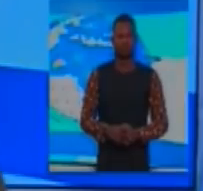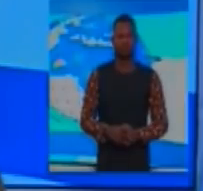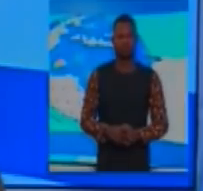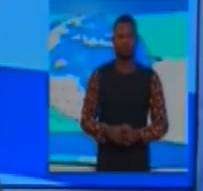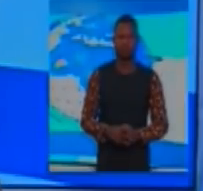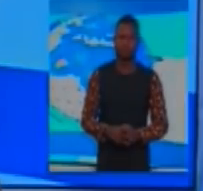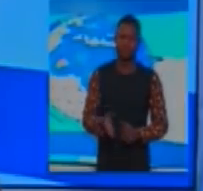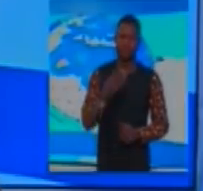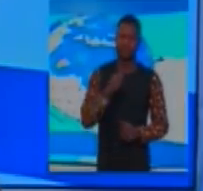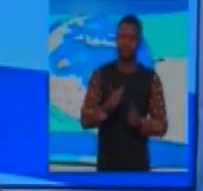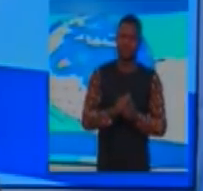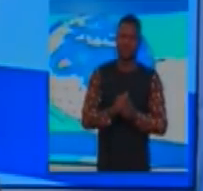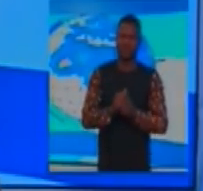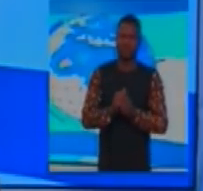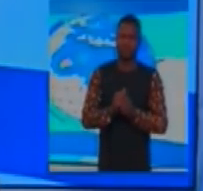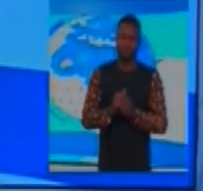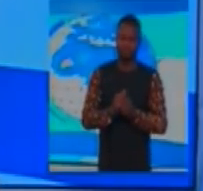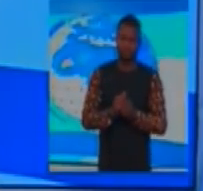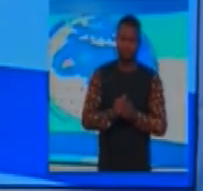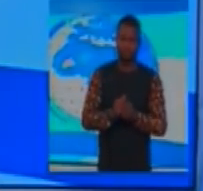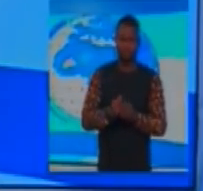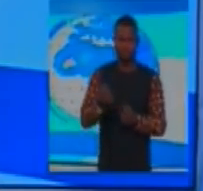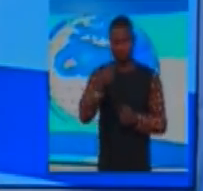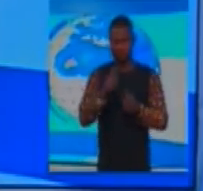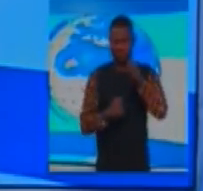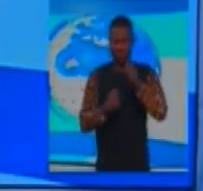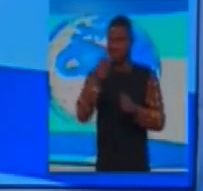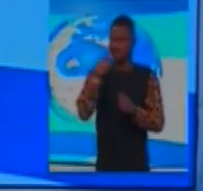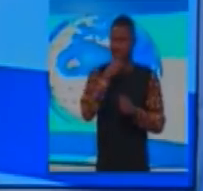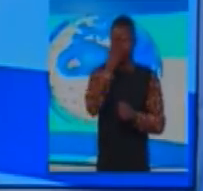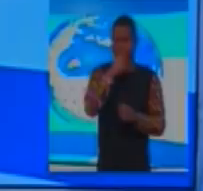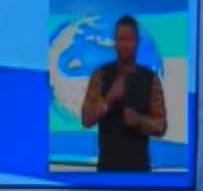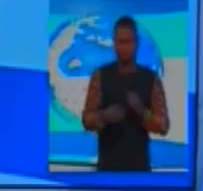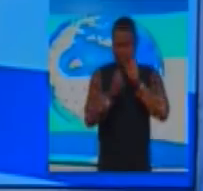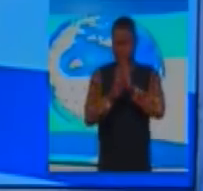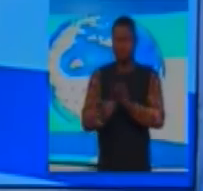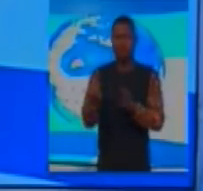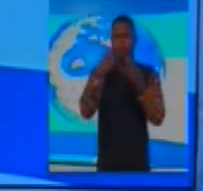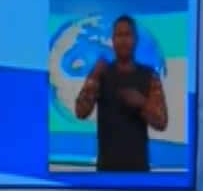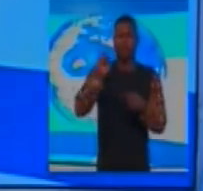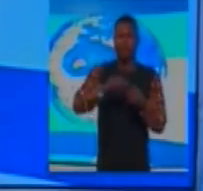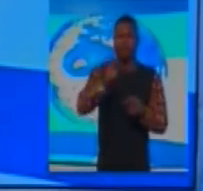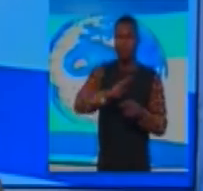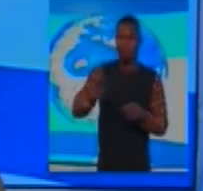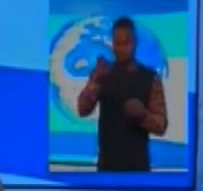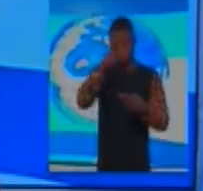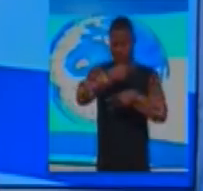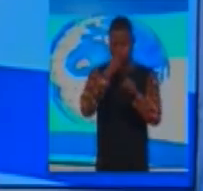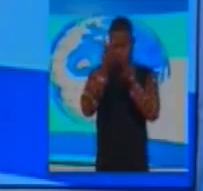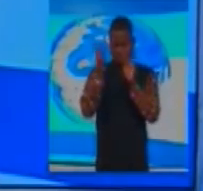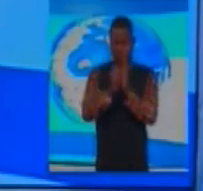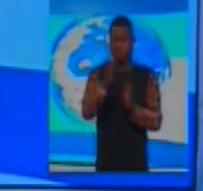lait sous toutes ses formes qui s'exposent à Bobo-Dioulasso. Les producteurs et transformateurs de lait, en collaboration